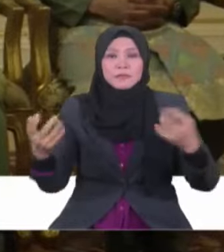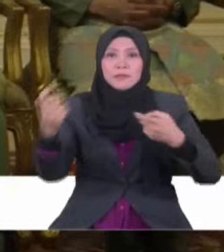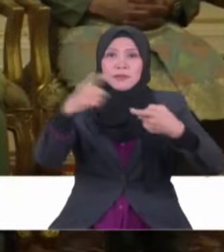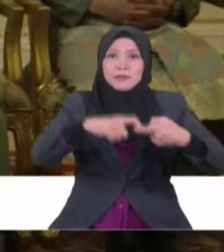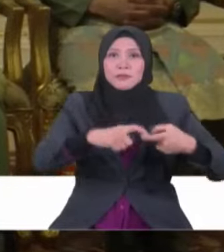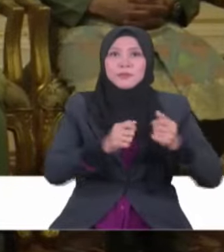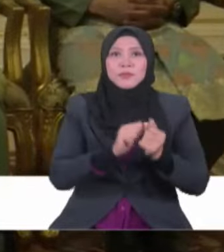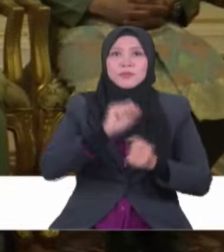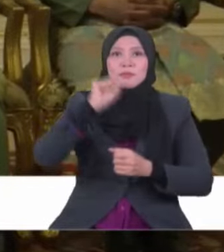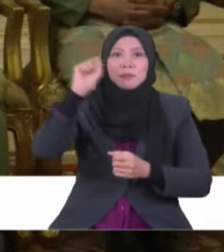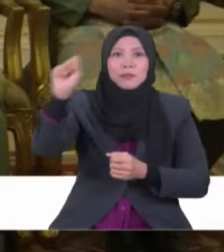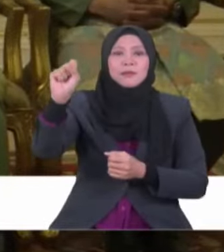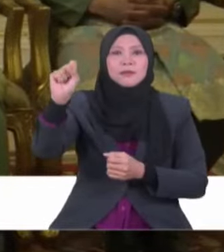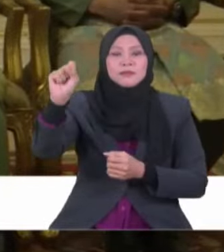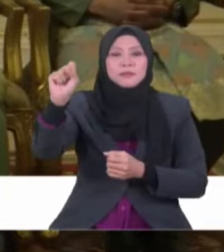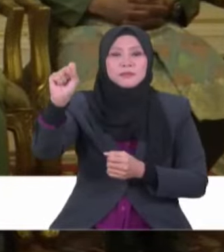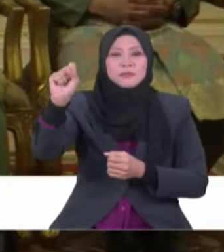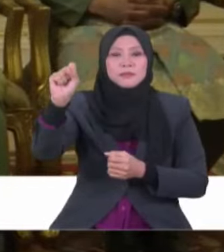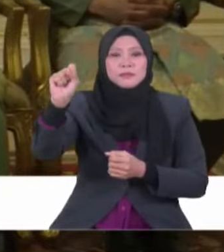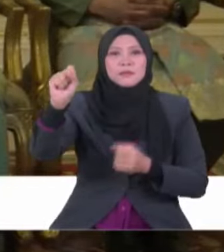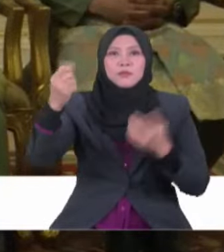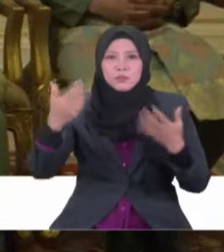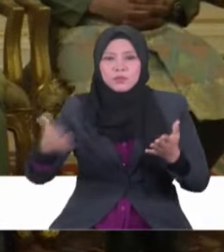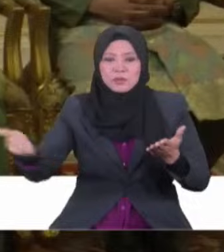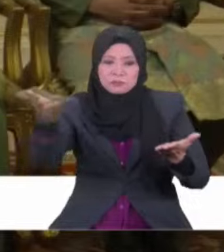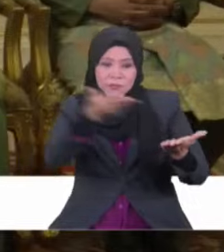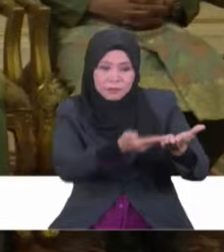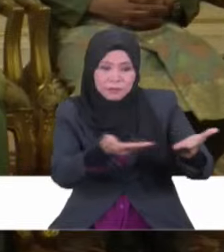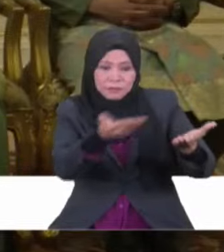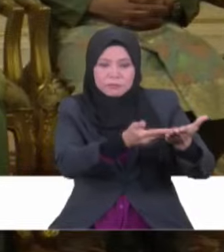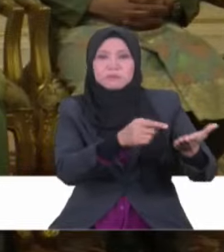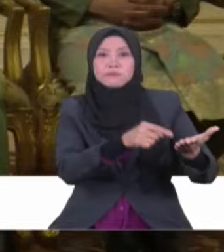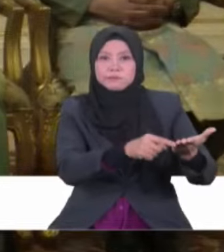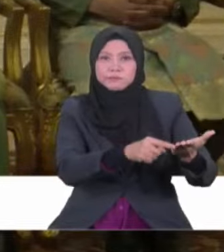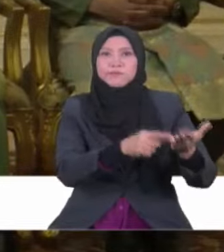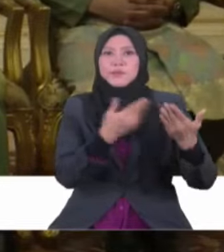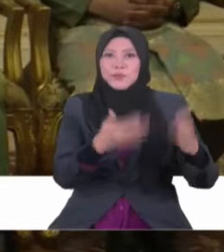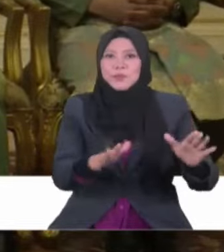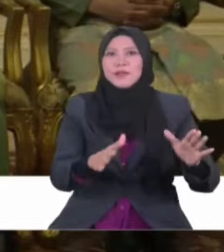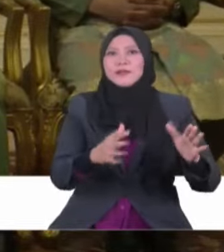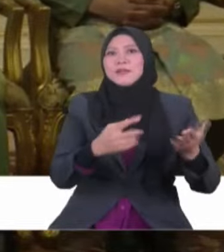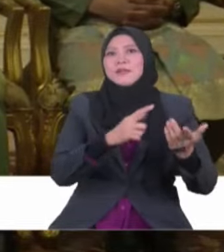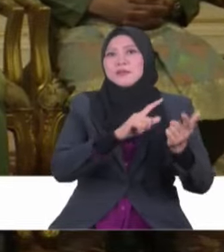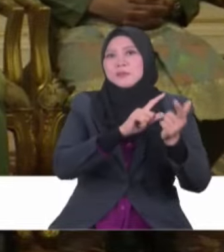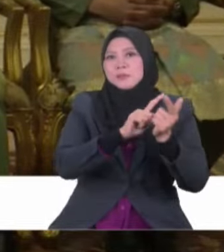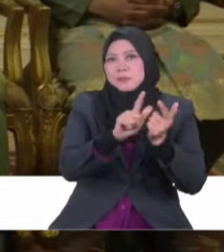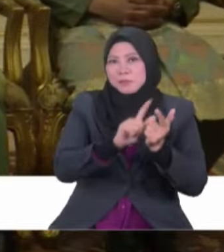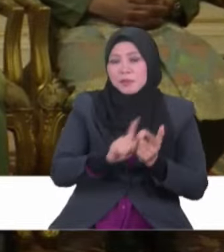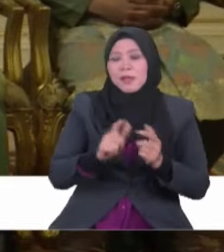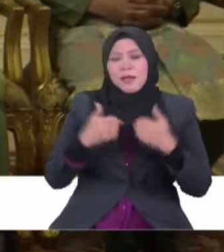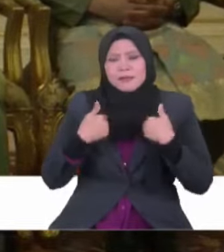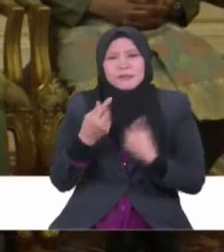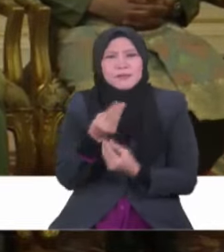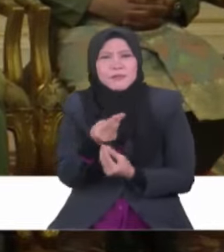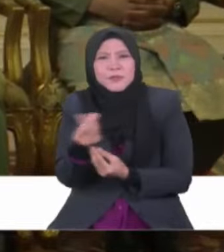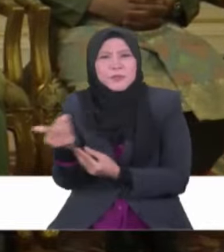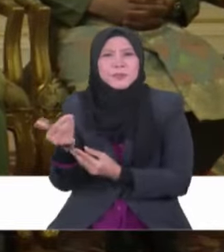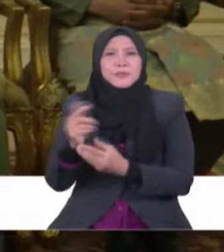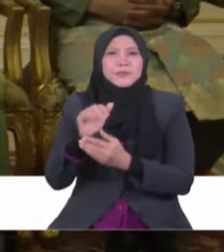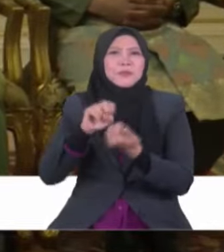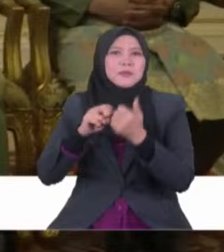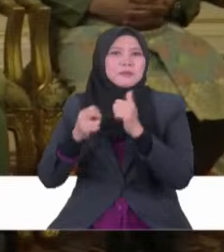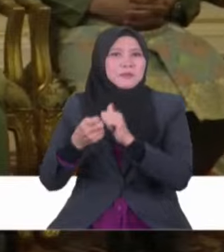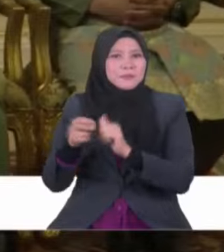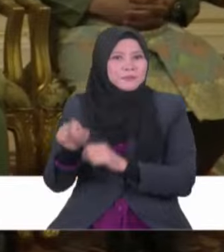Sabah telah dipertimbangkan. Walaupun ada lagi beberapa isu yang disebut oleh Yang